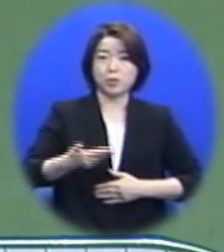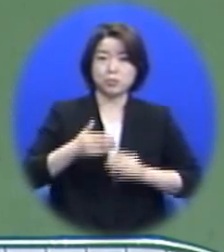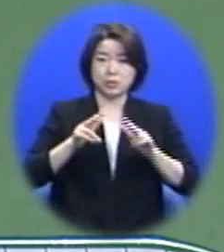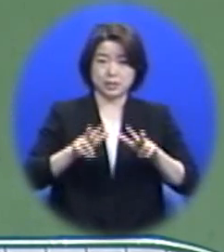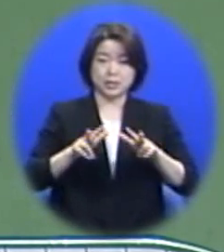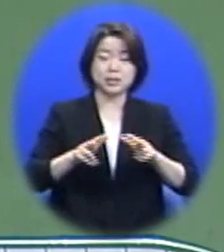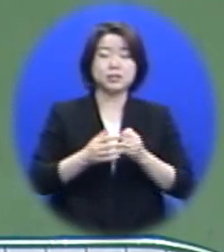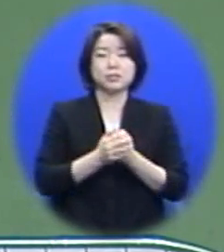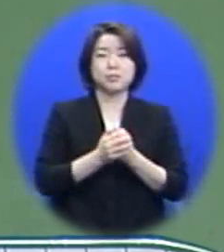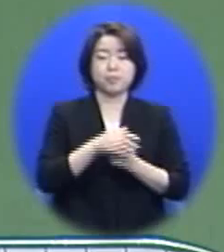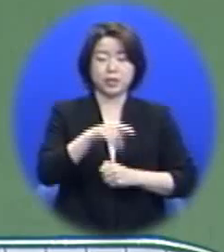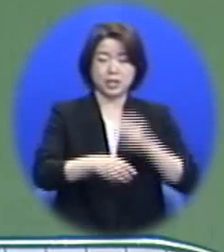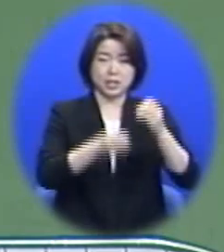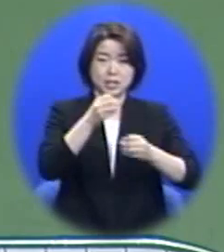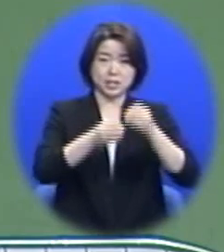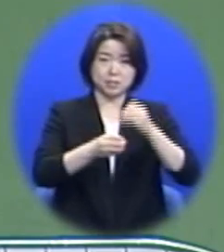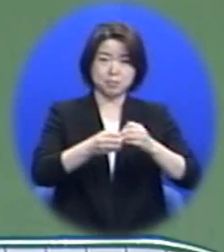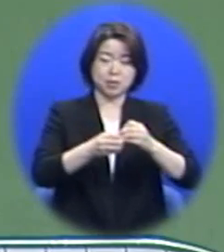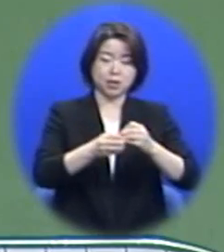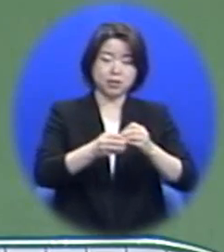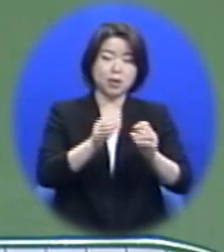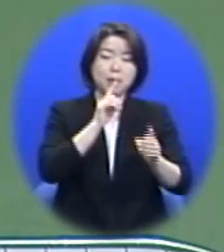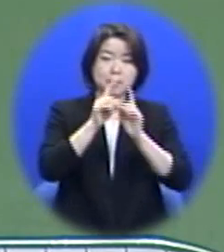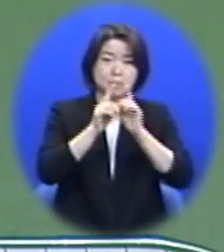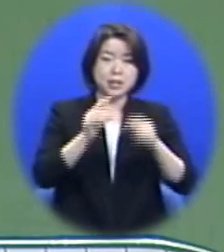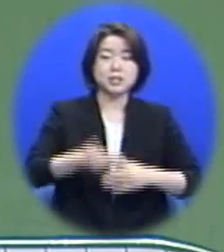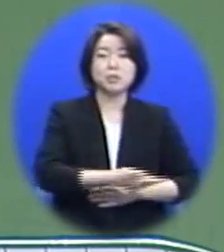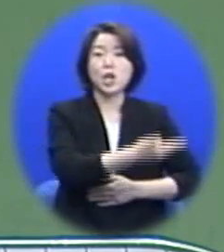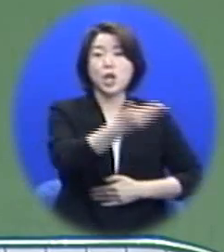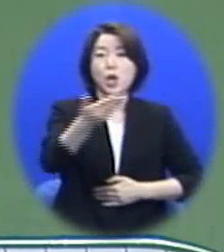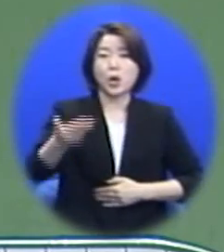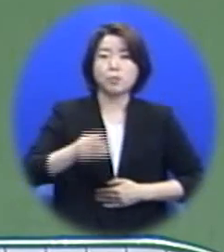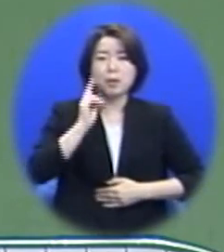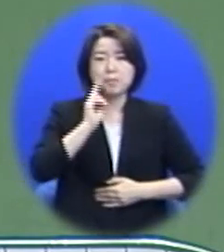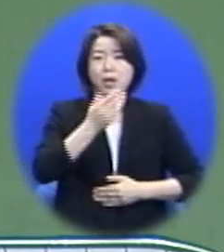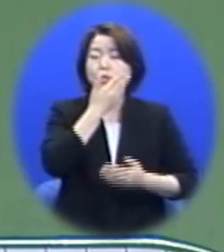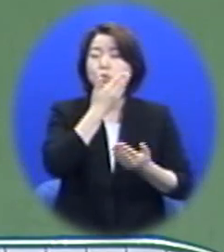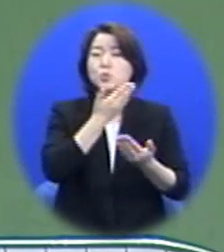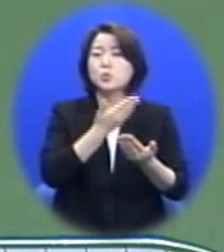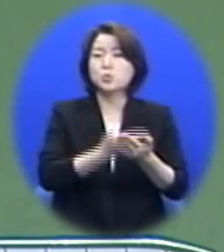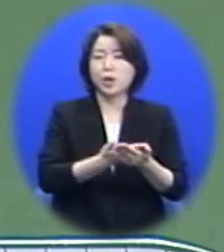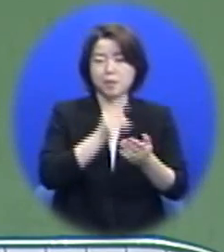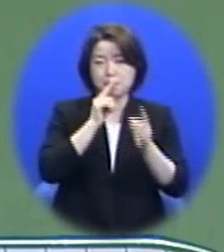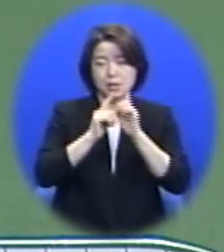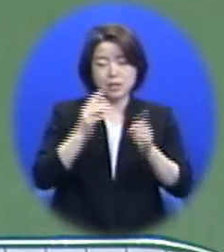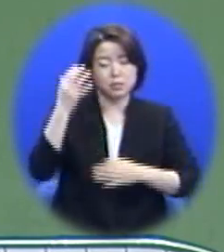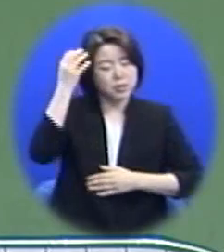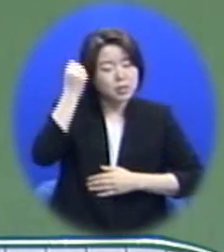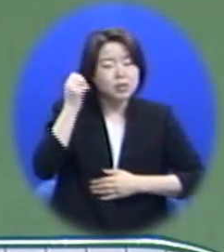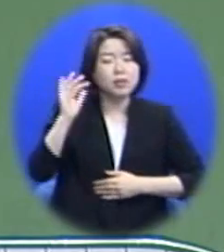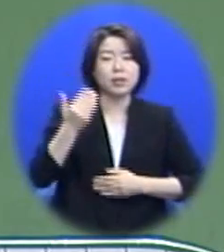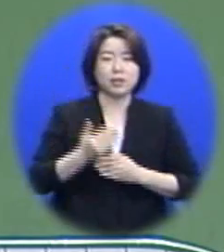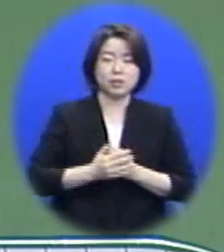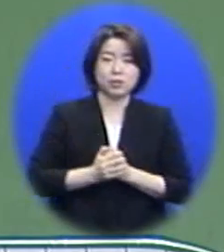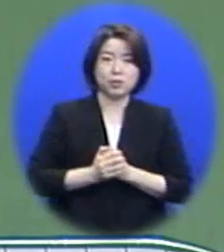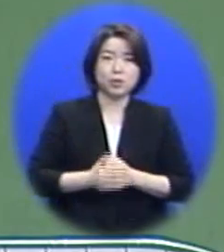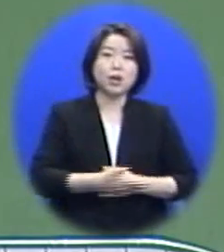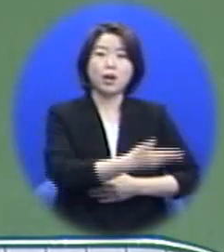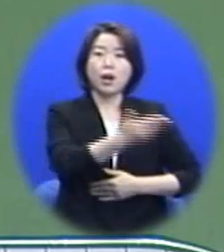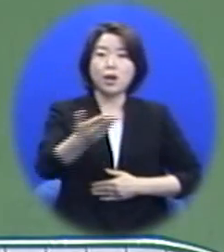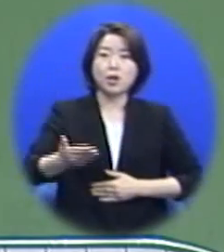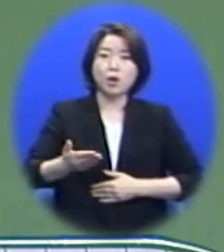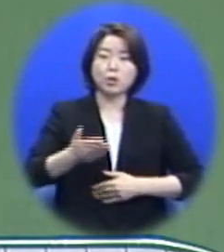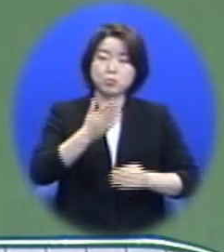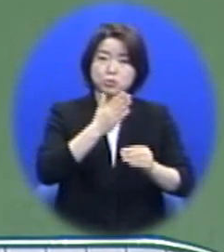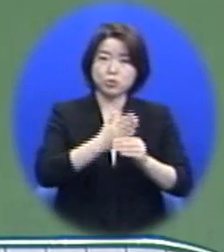여러분은이 시편 말씀이 정말 여러분에게 매우 중요한 말씀이 됩니다 혹시 여러분 중에는 두려워하는